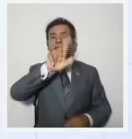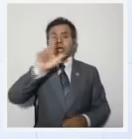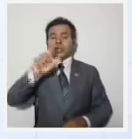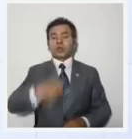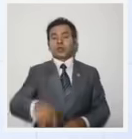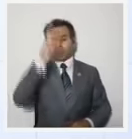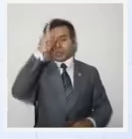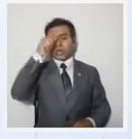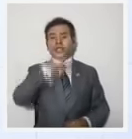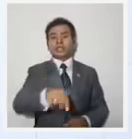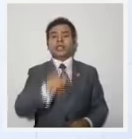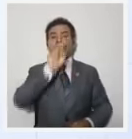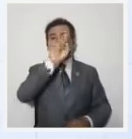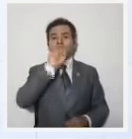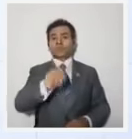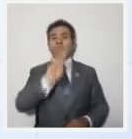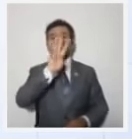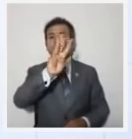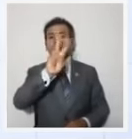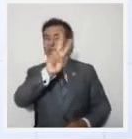2%, ময়মনসিংহে